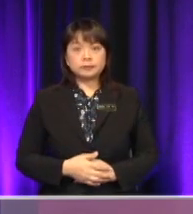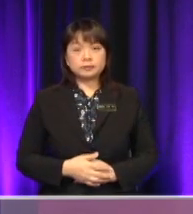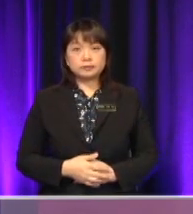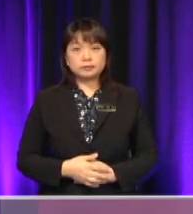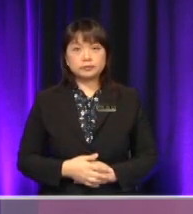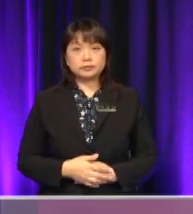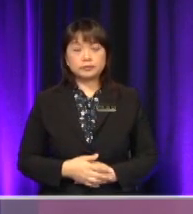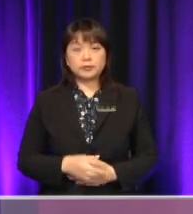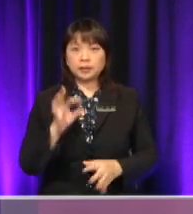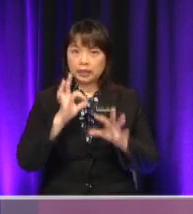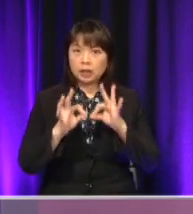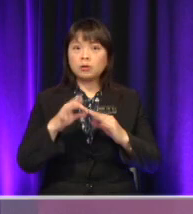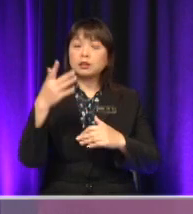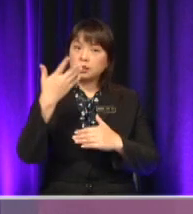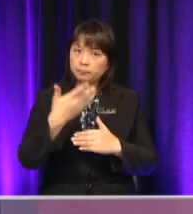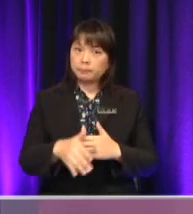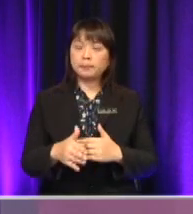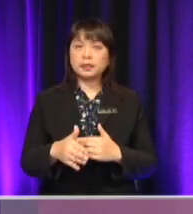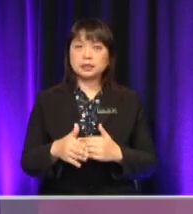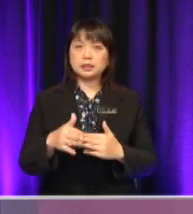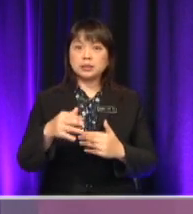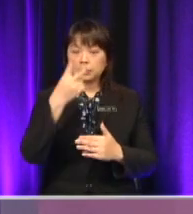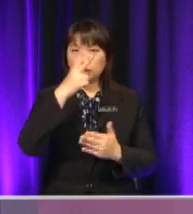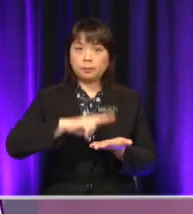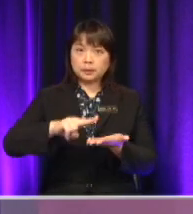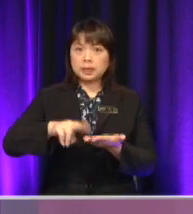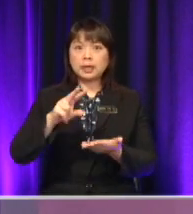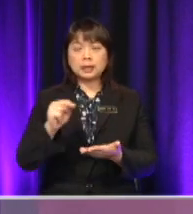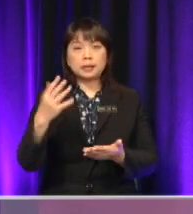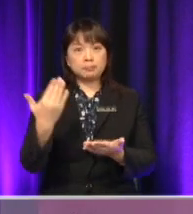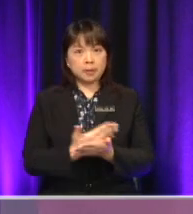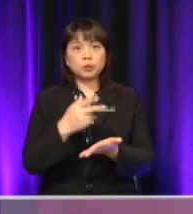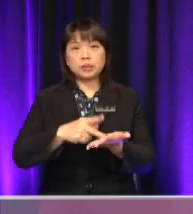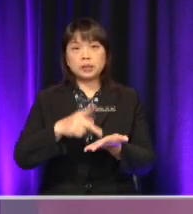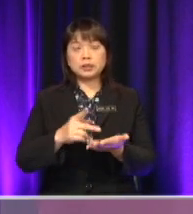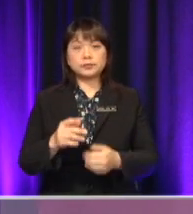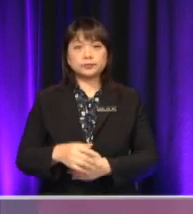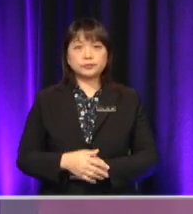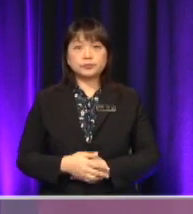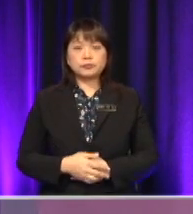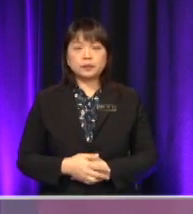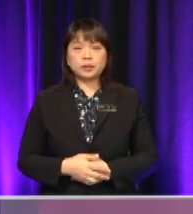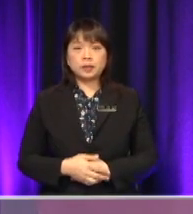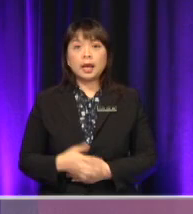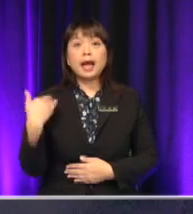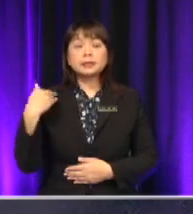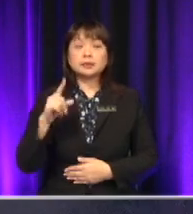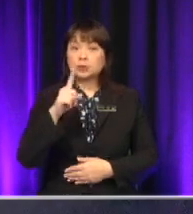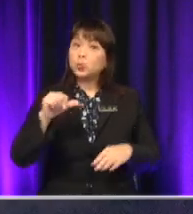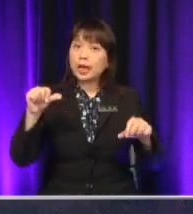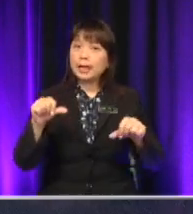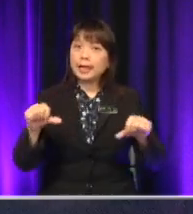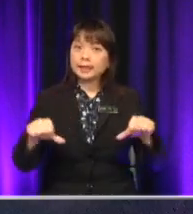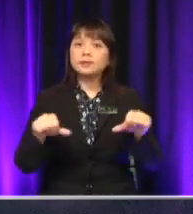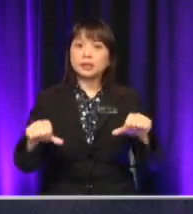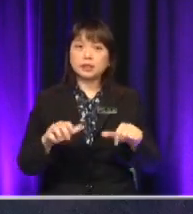kena kira semulalah. Ada formula yang tersendirilah. Okey, sekarang kita nak cuba satu aktiviti dengan Hanif. Boleh Hanif? Boleh cikgu. Cikgu ke sana